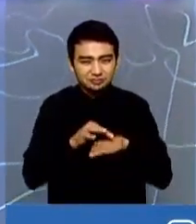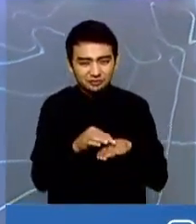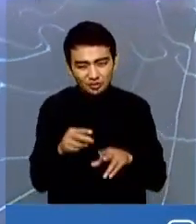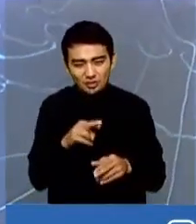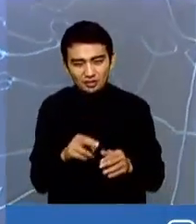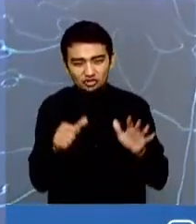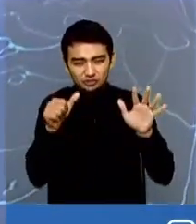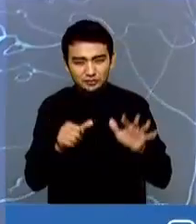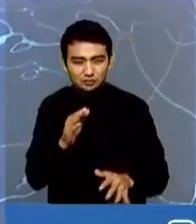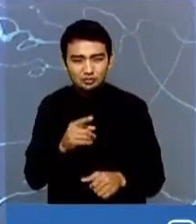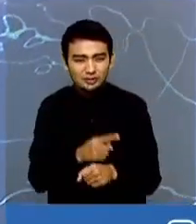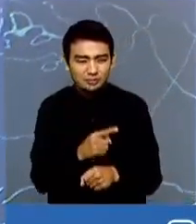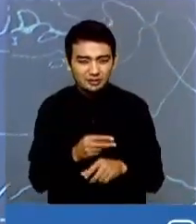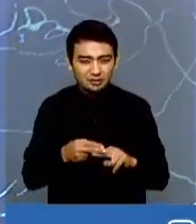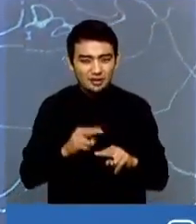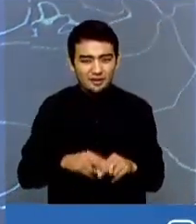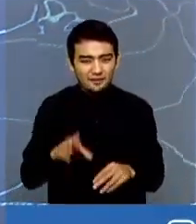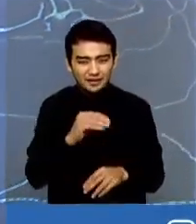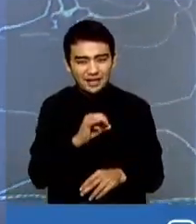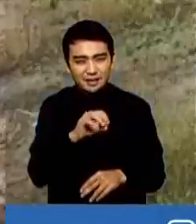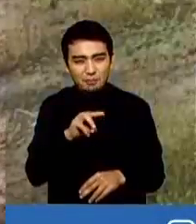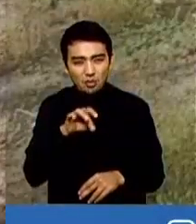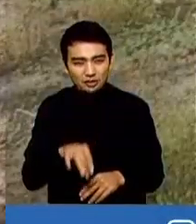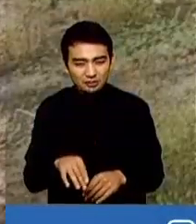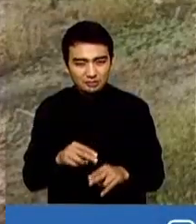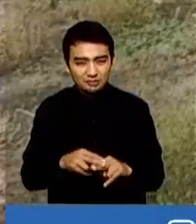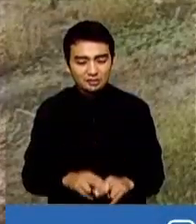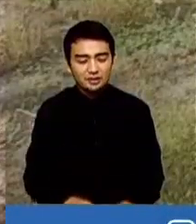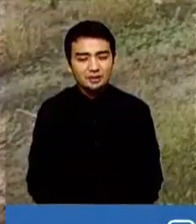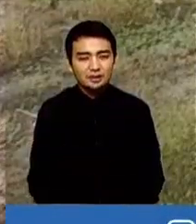Сделано это в целях исключения серого импорта.